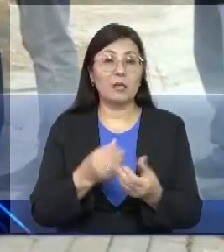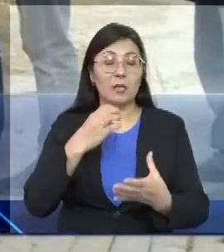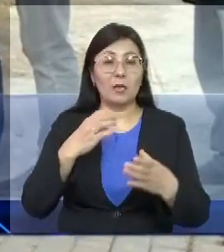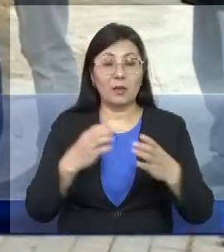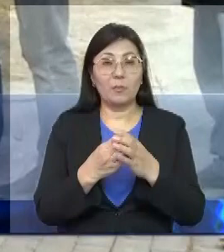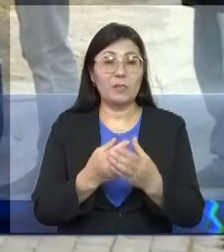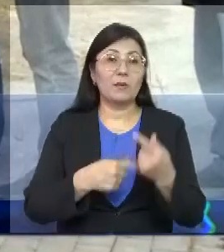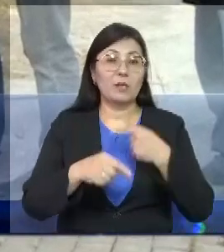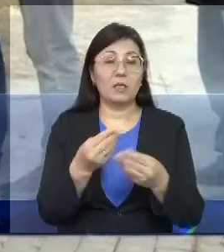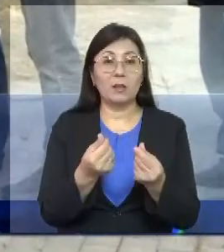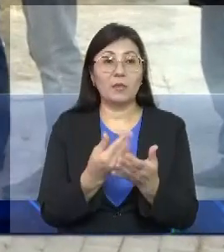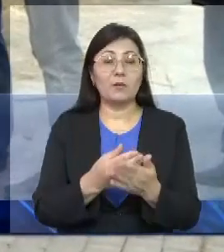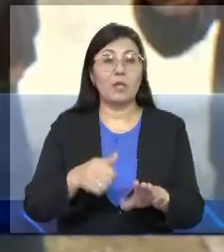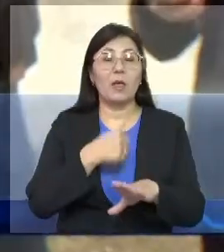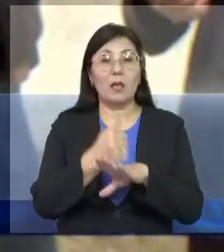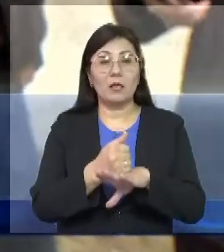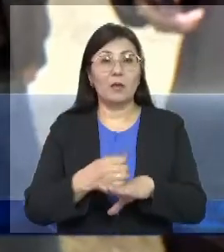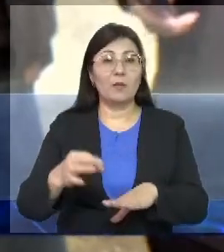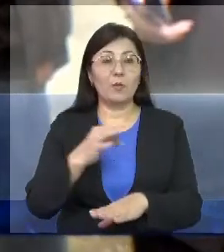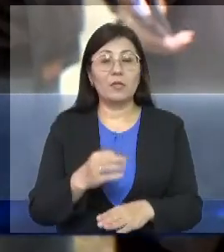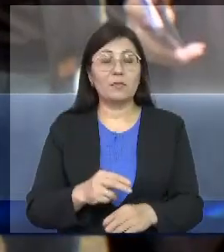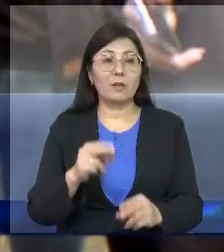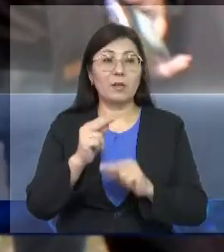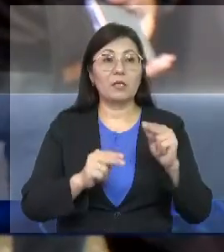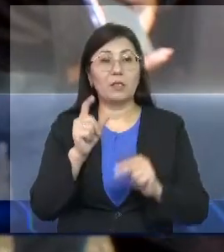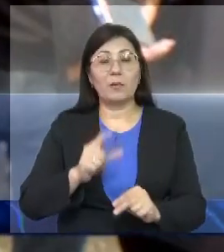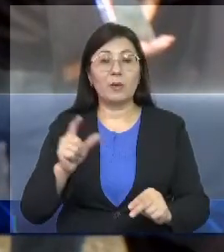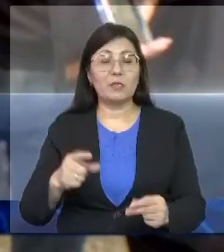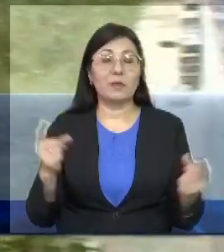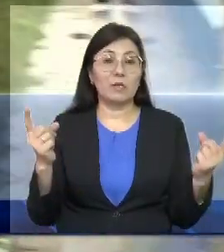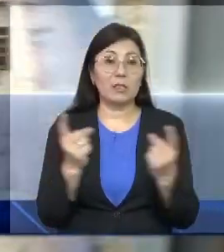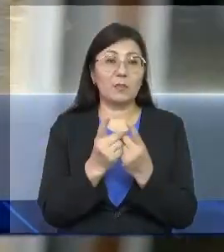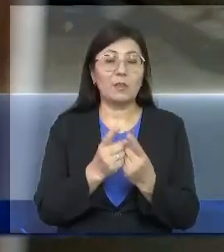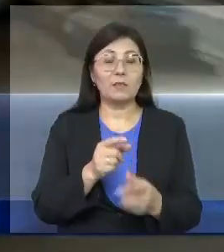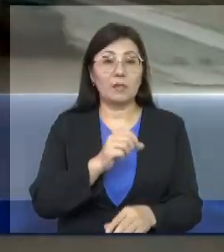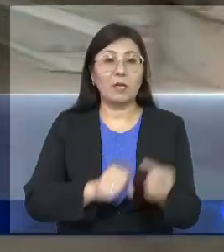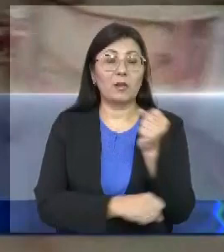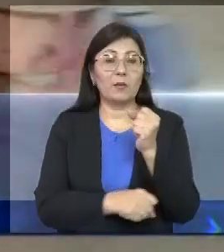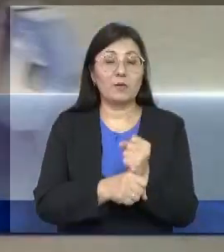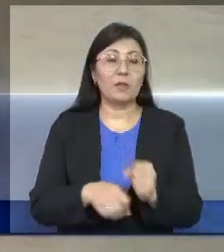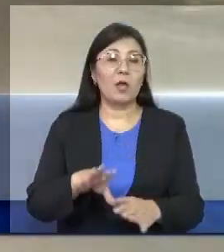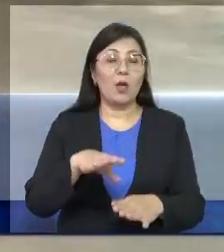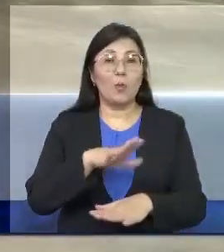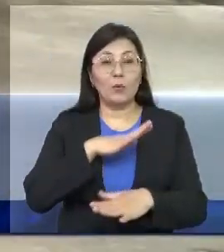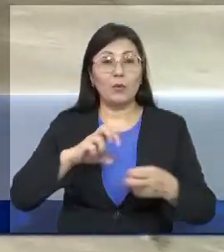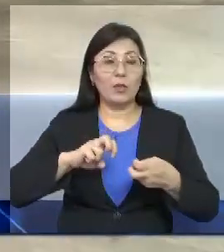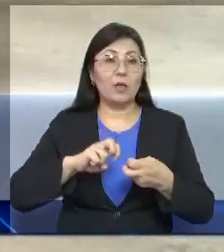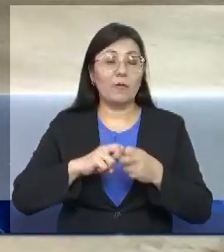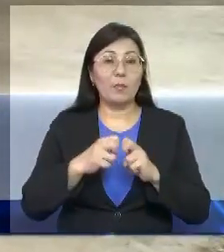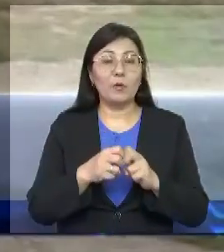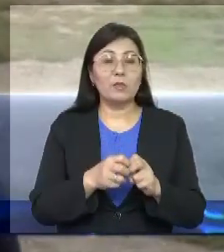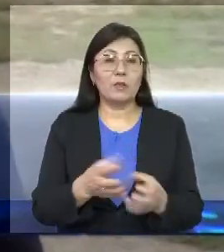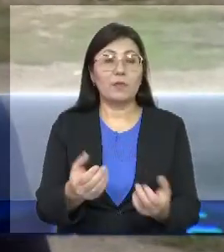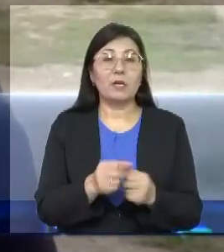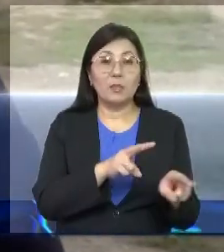организацией. Глава региона встретился со строителями, возводившими объект. Многим подрядчик до сих пор остался должен по зарплате. Все эти вопросы взяты под строгий